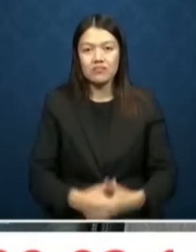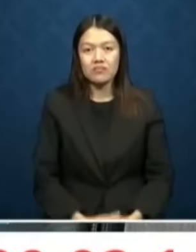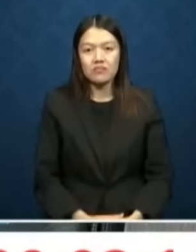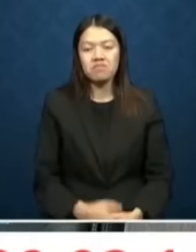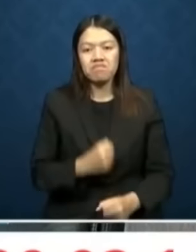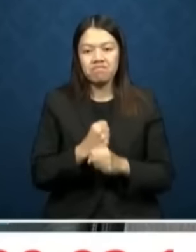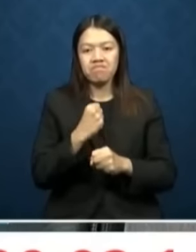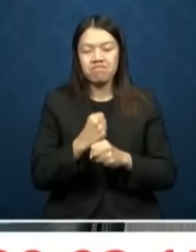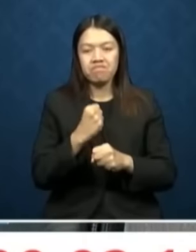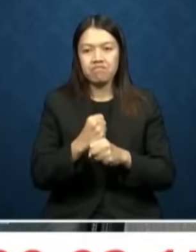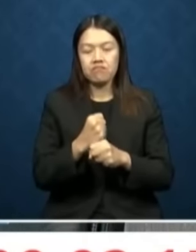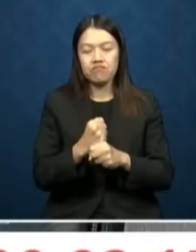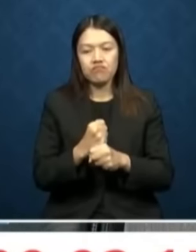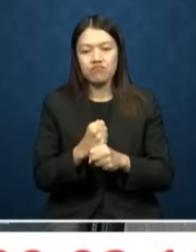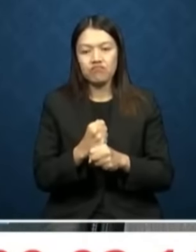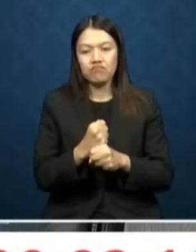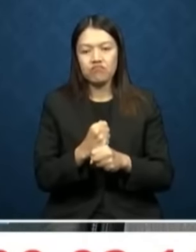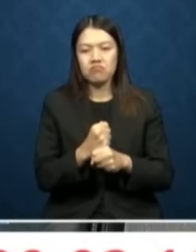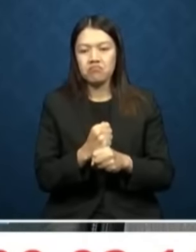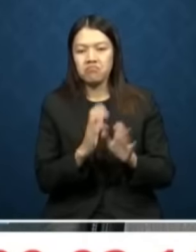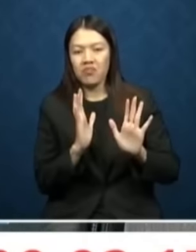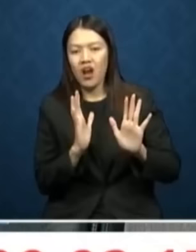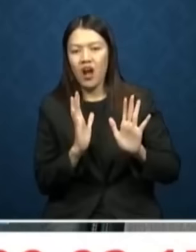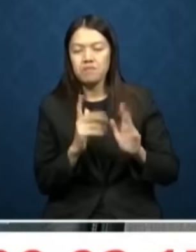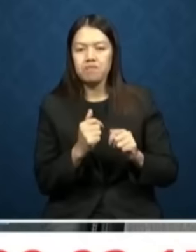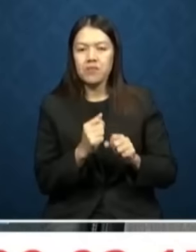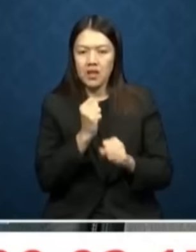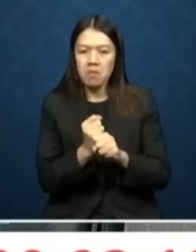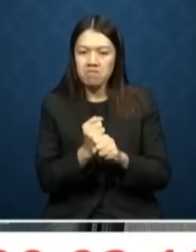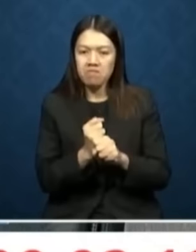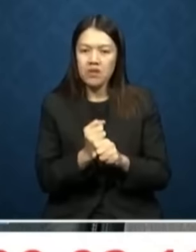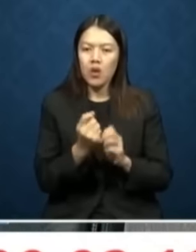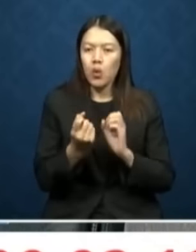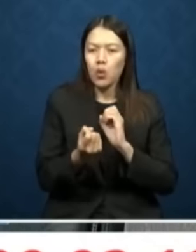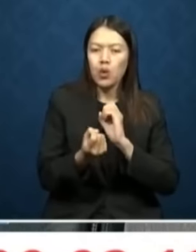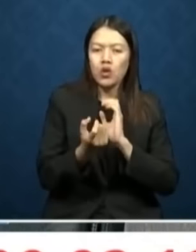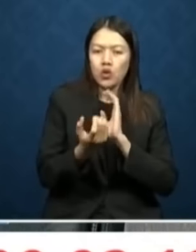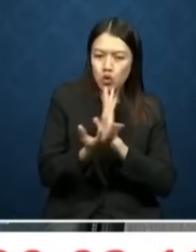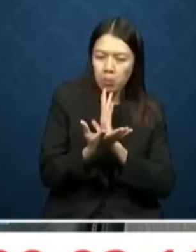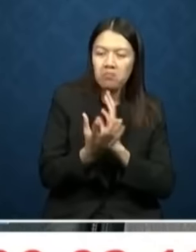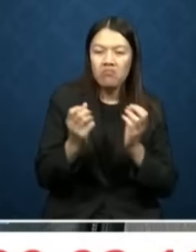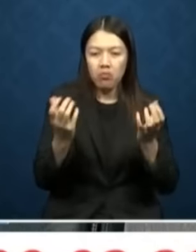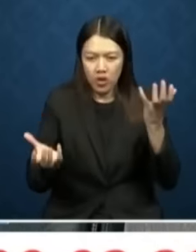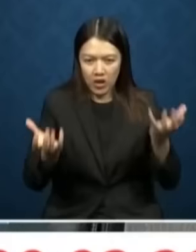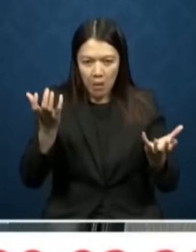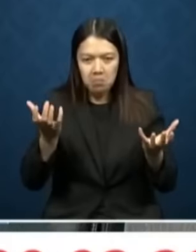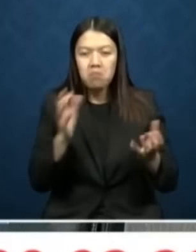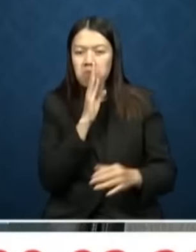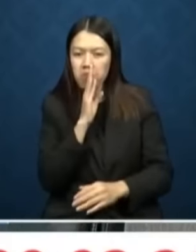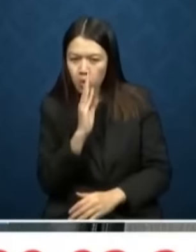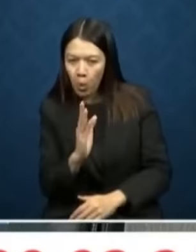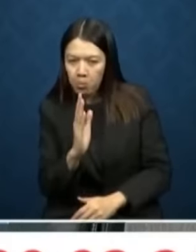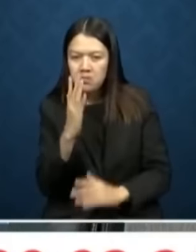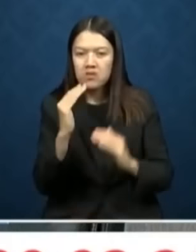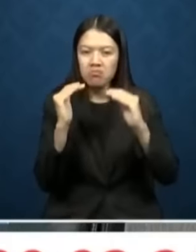ได้ปฏิบัติแล้วก็เล่าเว้นการปฏิบัติต่างๆที่ได้ทำความเสียหายให้กับกระบวนการยุติธรรมและหลักนิติธรรมของประเท